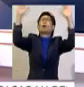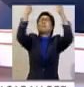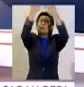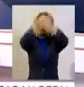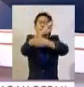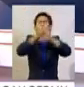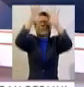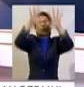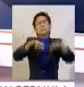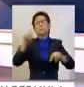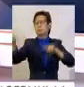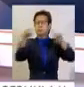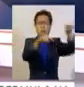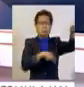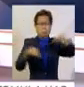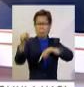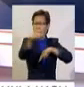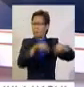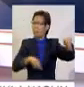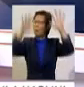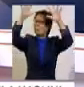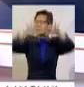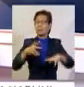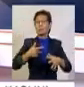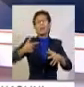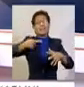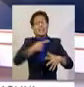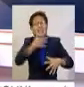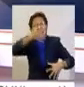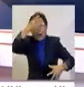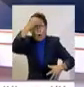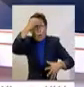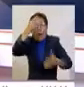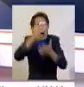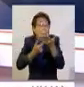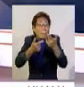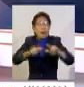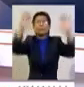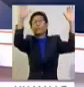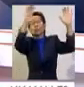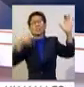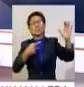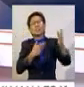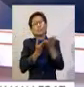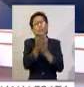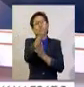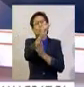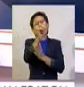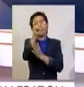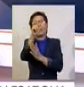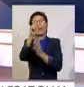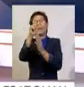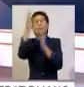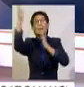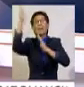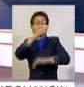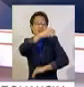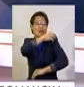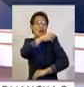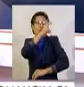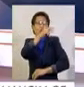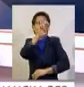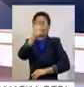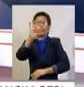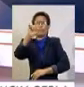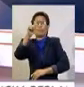saja. Betul. Seluruh negara. Dan untuk kita nak mengetahui perkembangan cuaca, kita terus saja ke Met Malaysia untuk bersama dengan pegawainya Nur Farha Abdul Halim